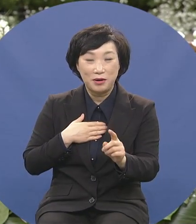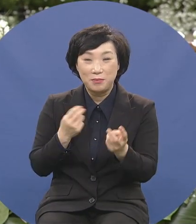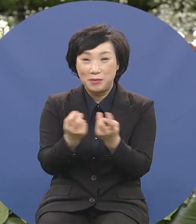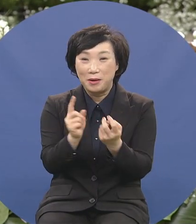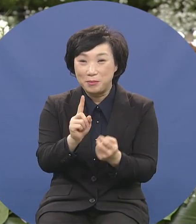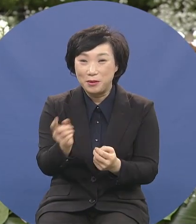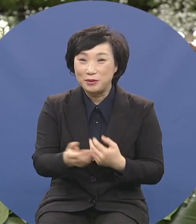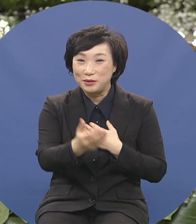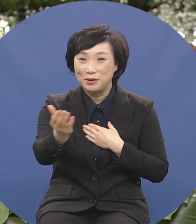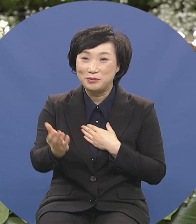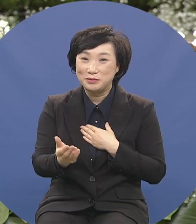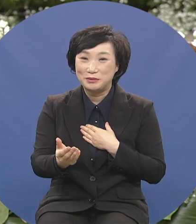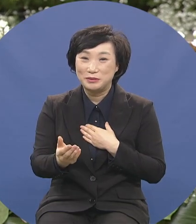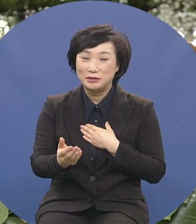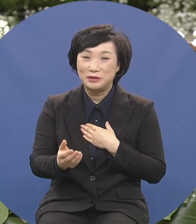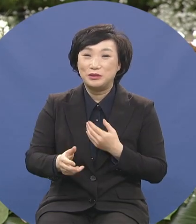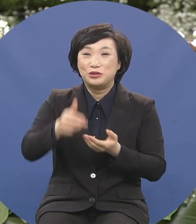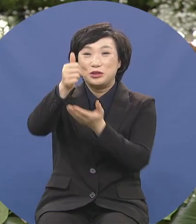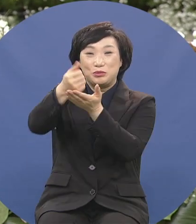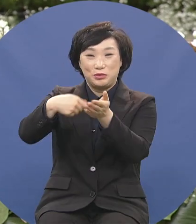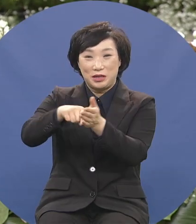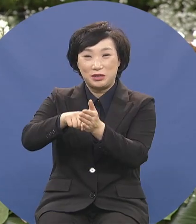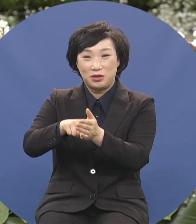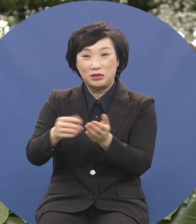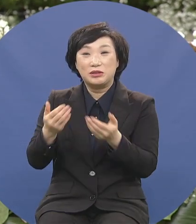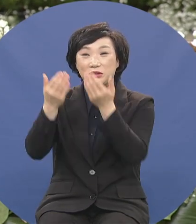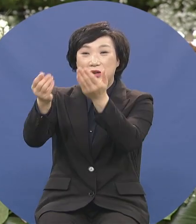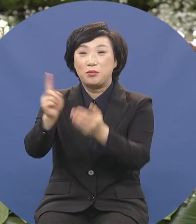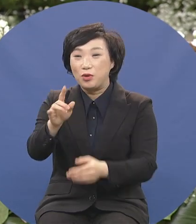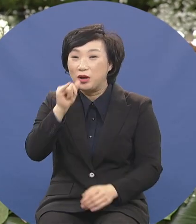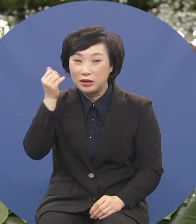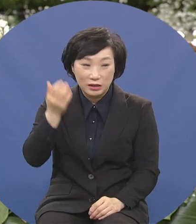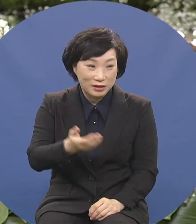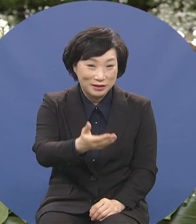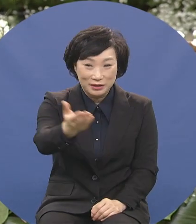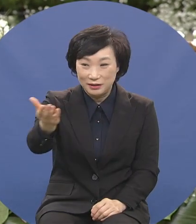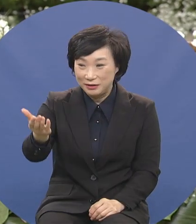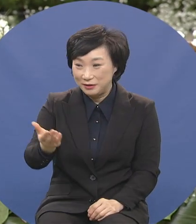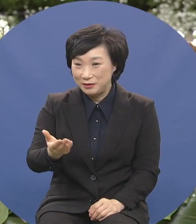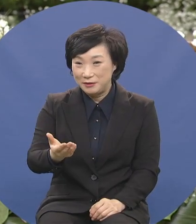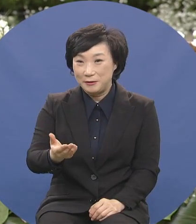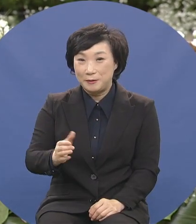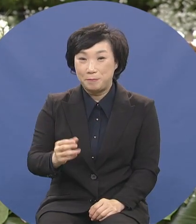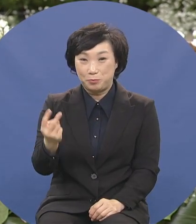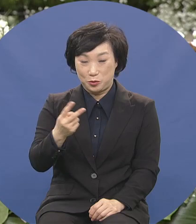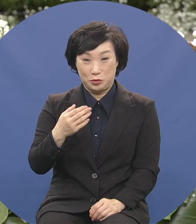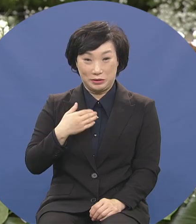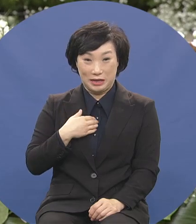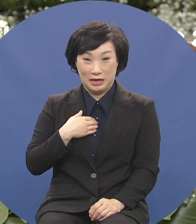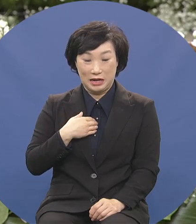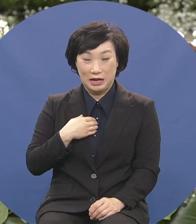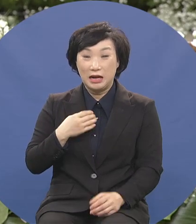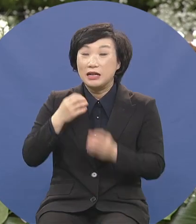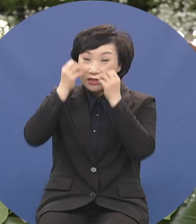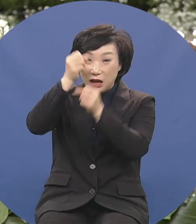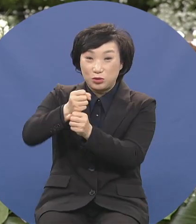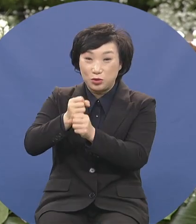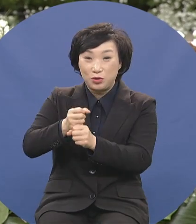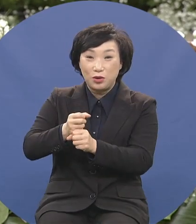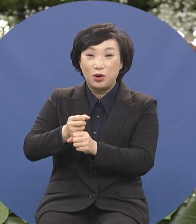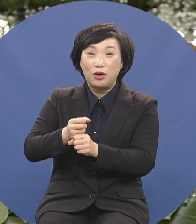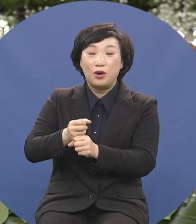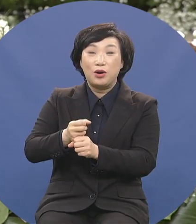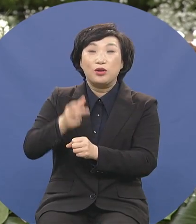어떻게 주를 위해서 뭘 드렸습니까? 그리고 내가 창조된